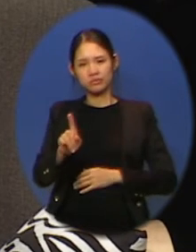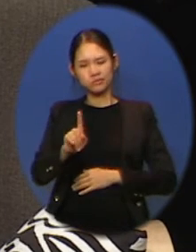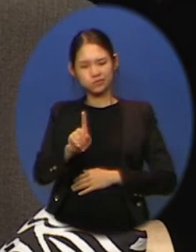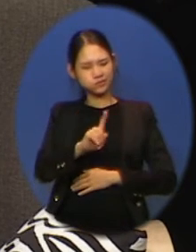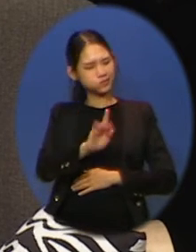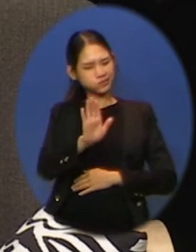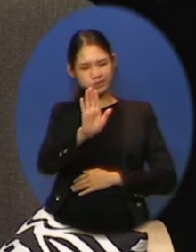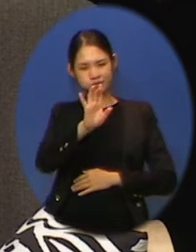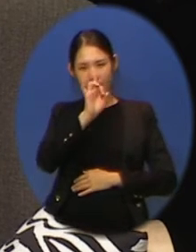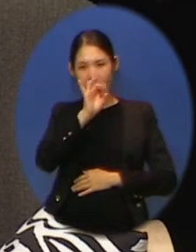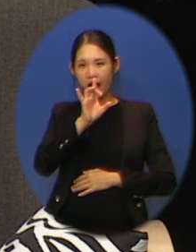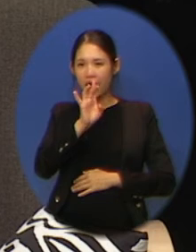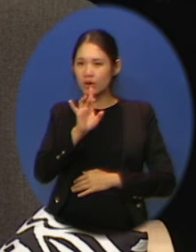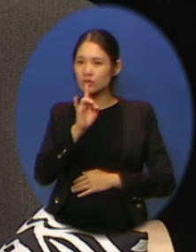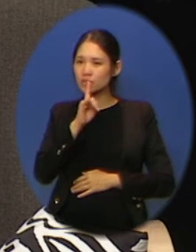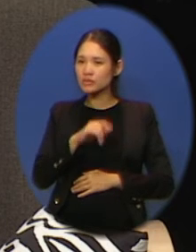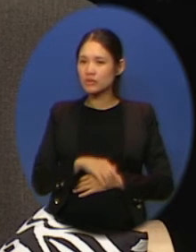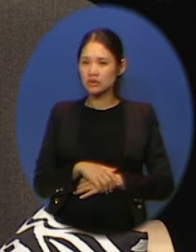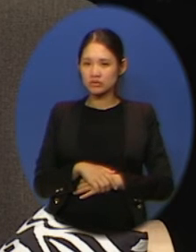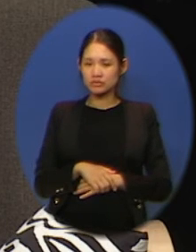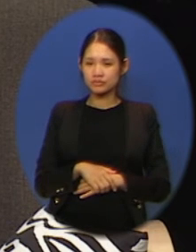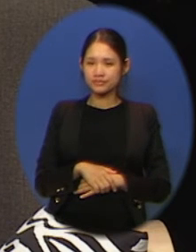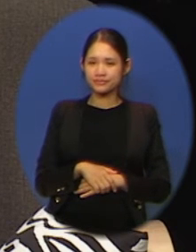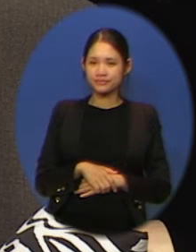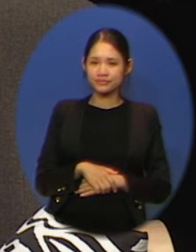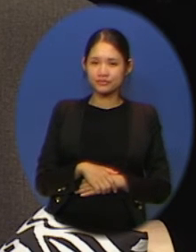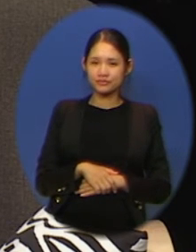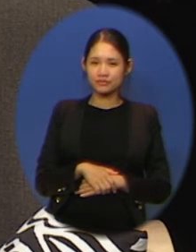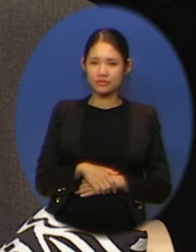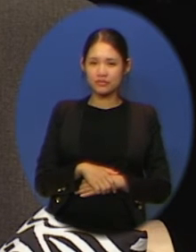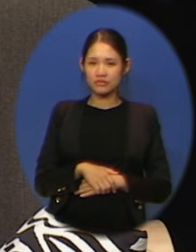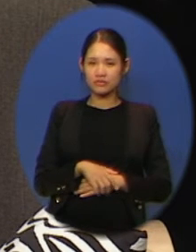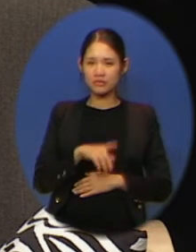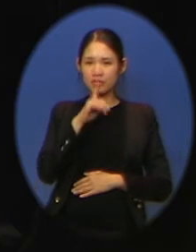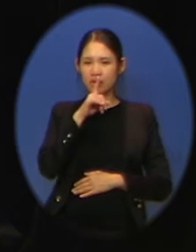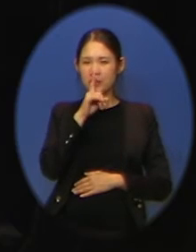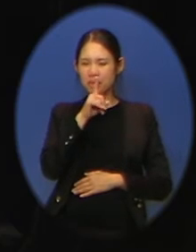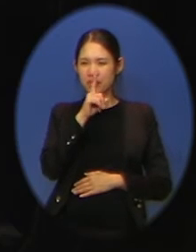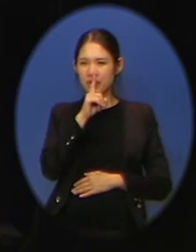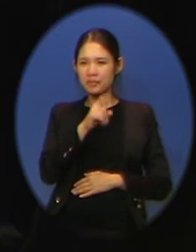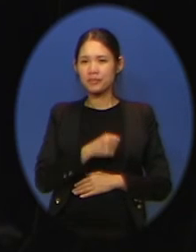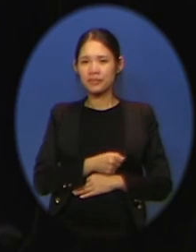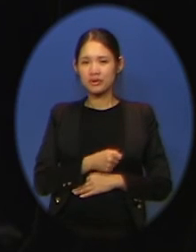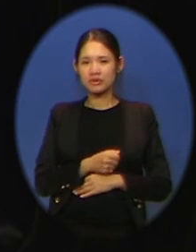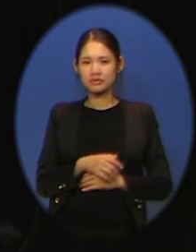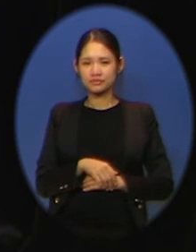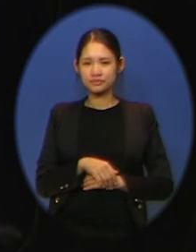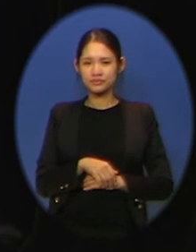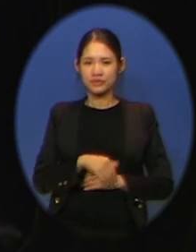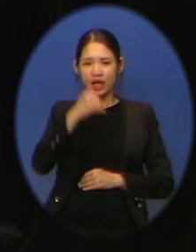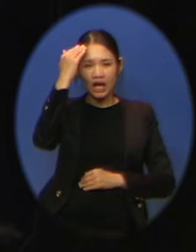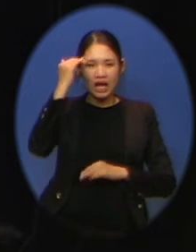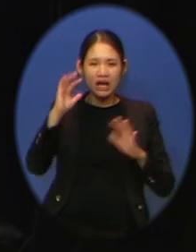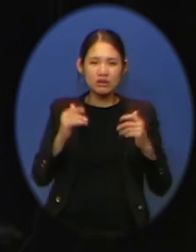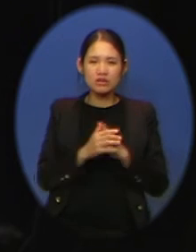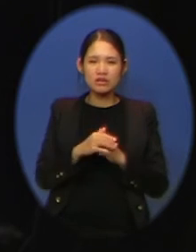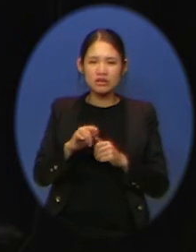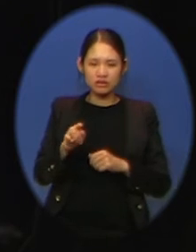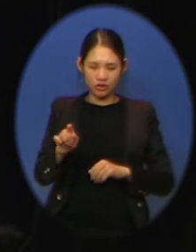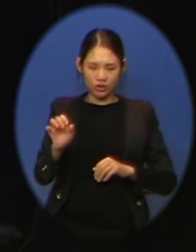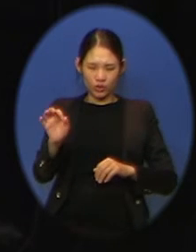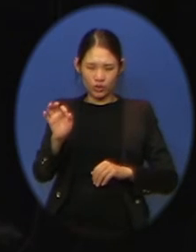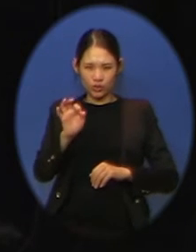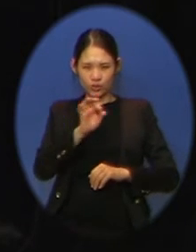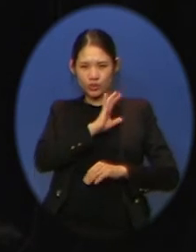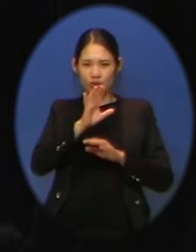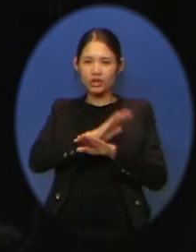되겠다. 그래서 이제 그 막말 중에 하나가 이건데 한국같이 이렇게 번들게 잘 산 우리 잘 살아요.